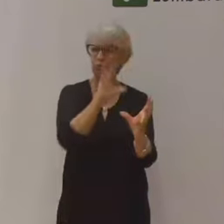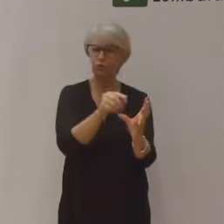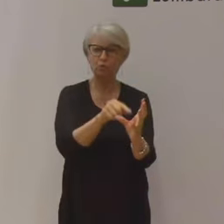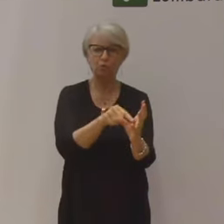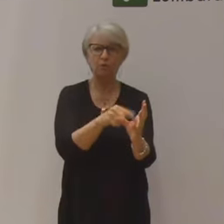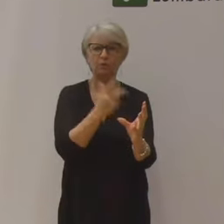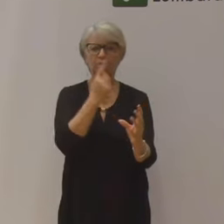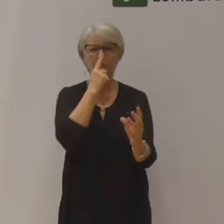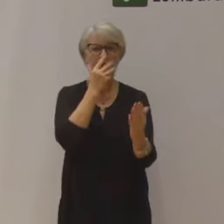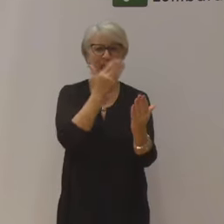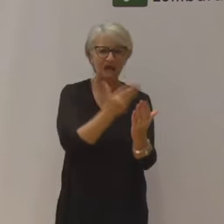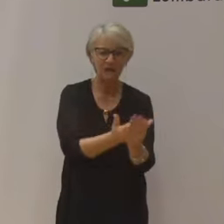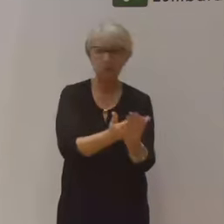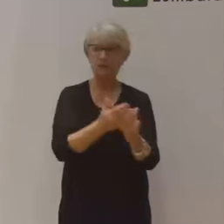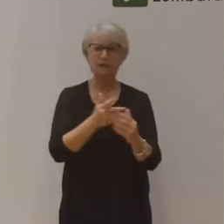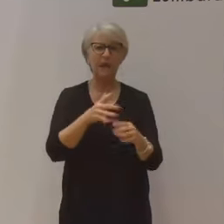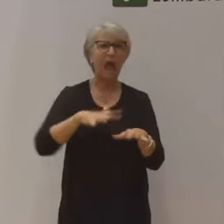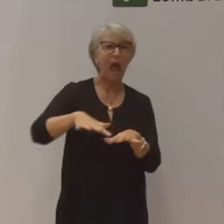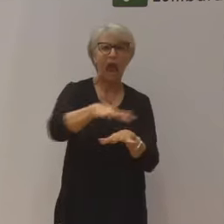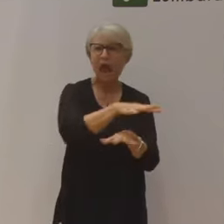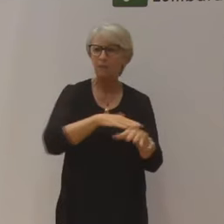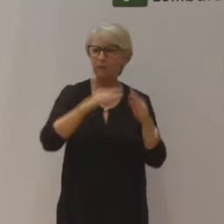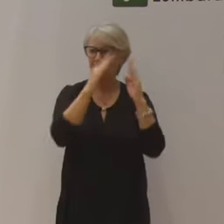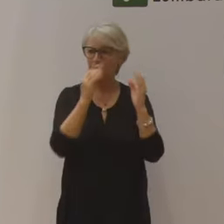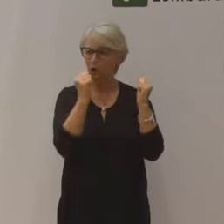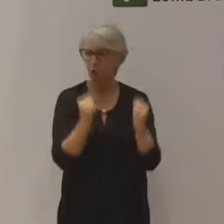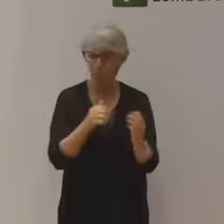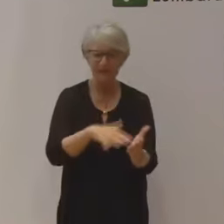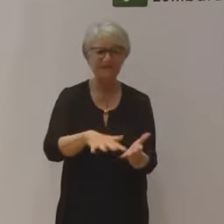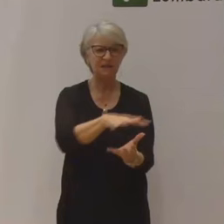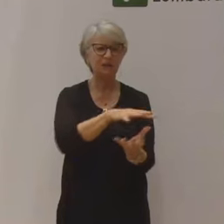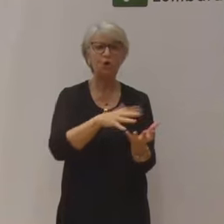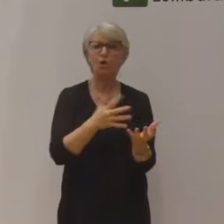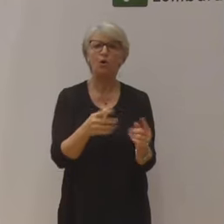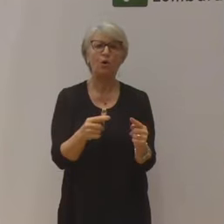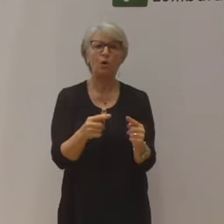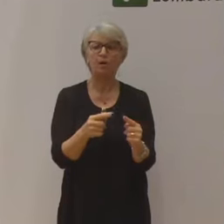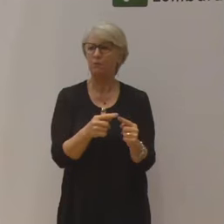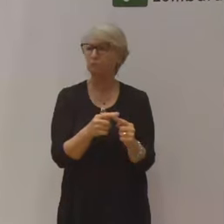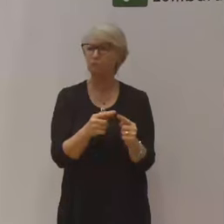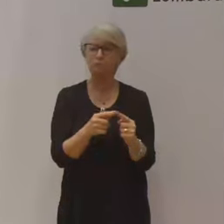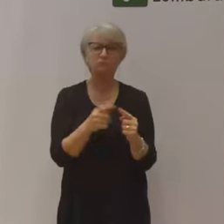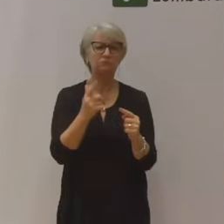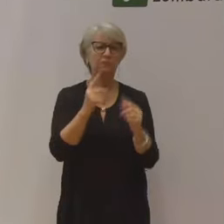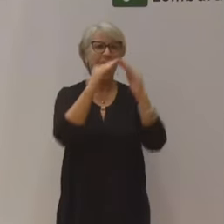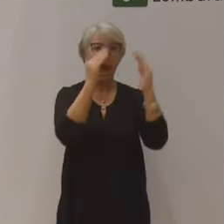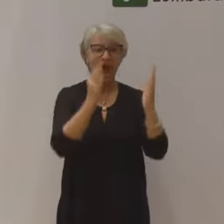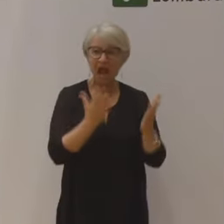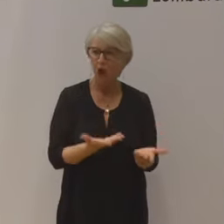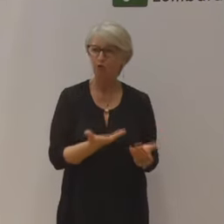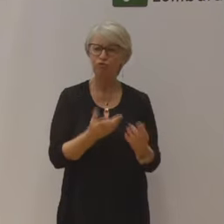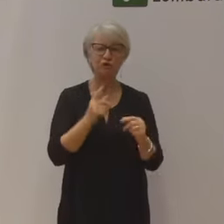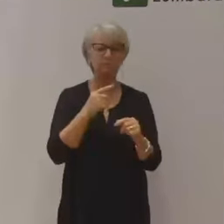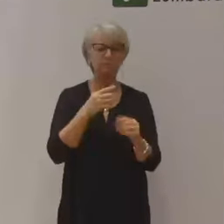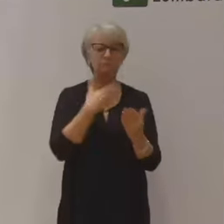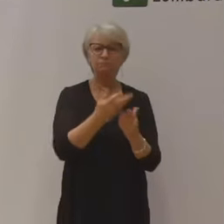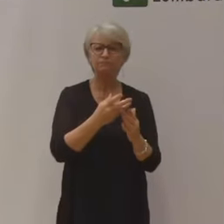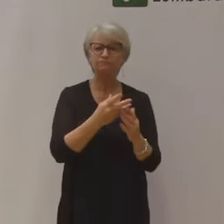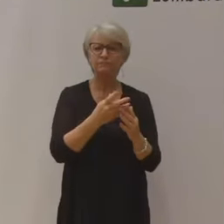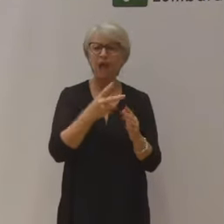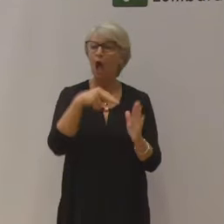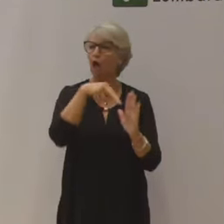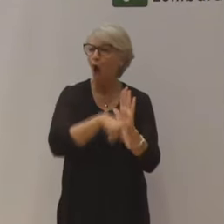di adeguamento all'ambiente domestico, quindi si fa riferimento ovviamente al riadattamento di alloggi, di messa a norma di